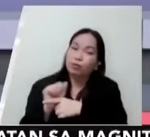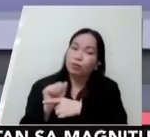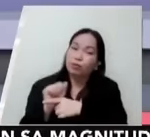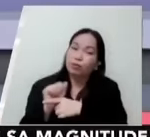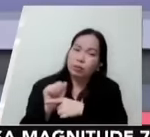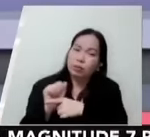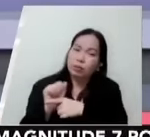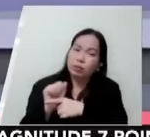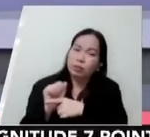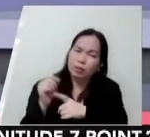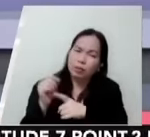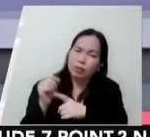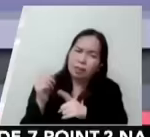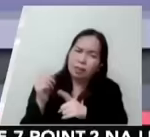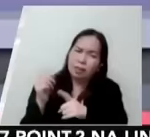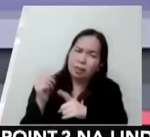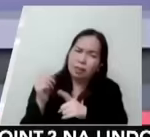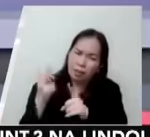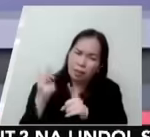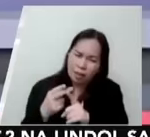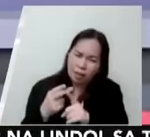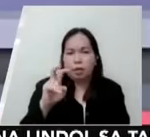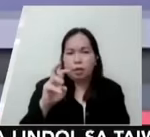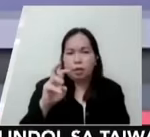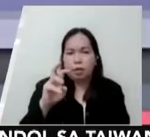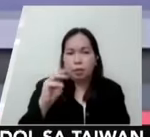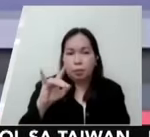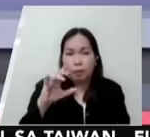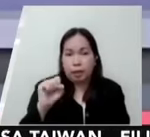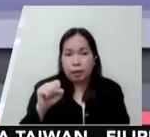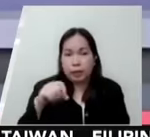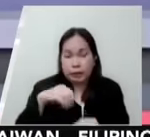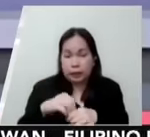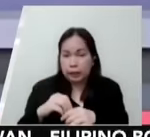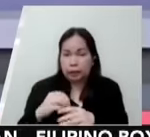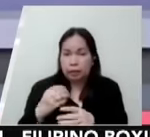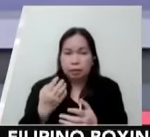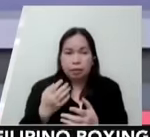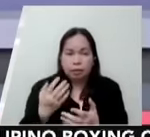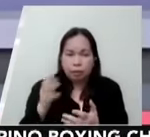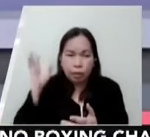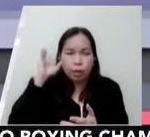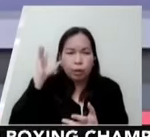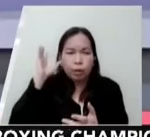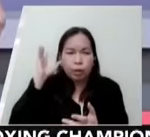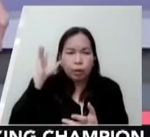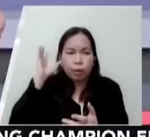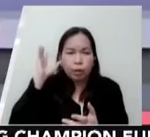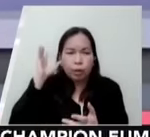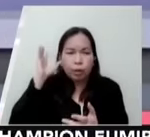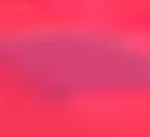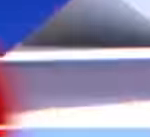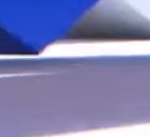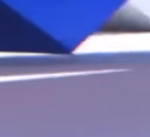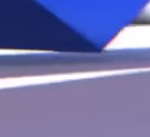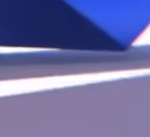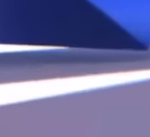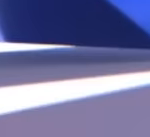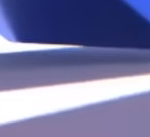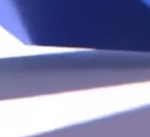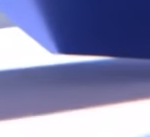exclusive economic zone ng Pilipinas ang mga barkong pandigma ng Amerika at Pilipinas. Nakatutok si Chino Gaston.